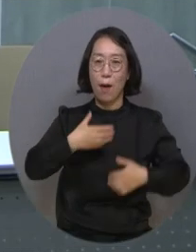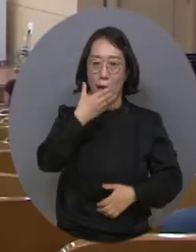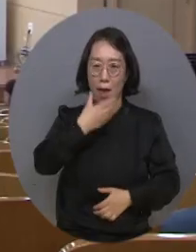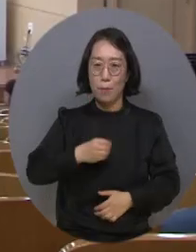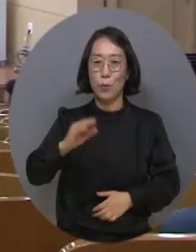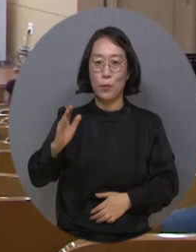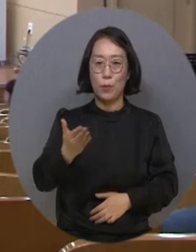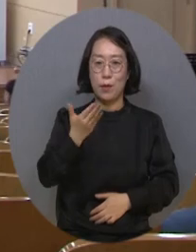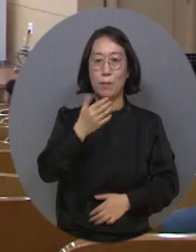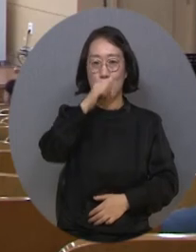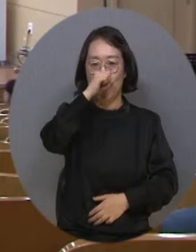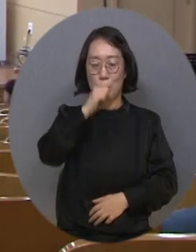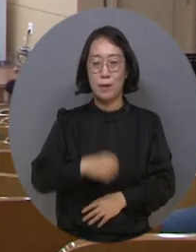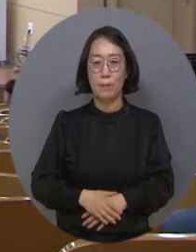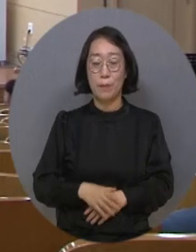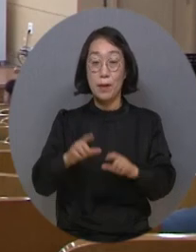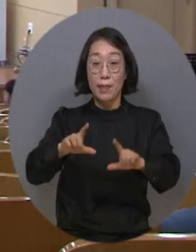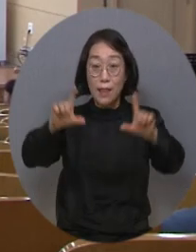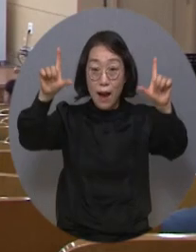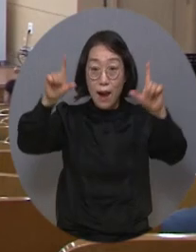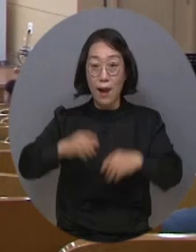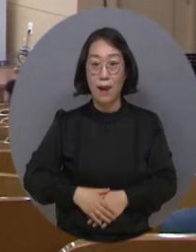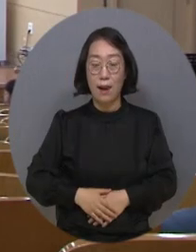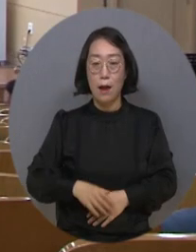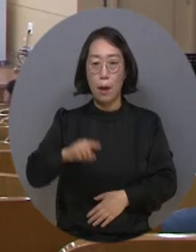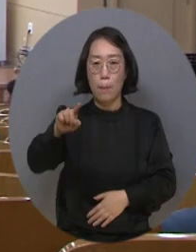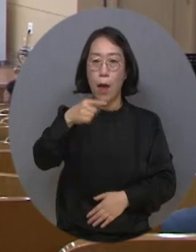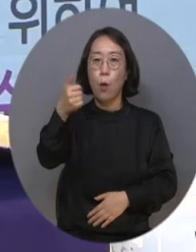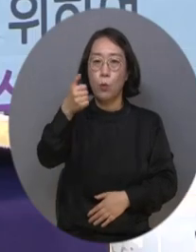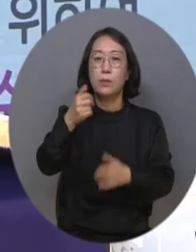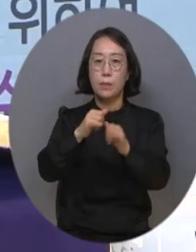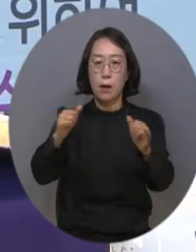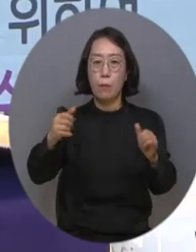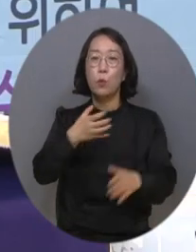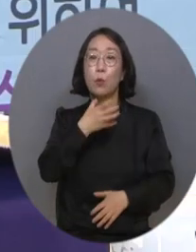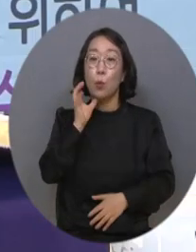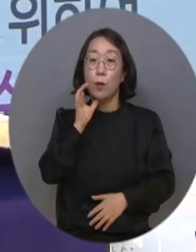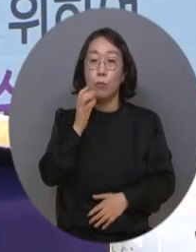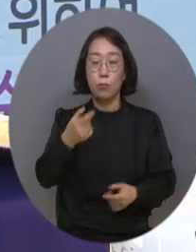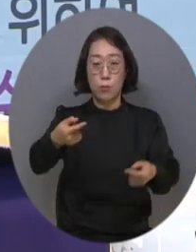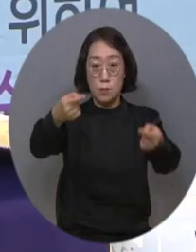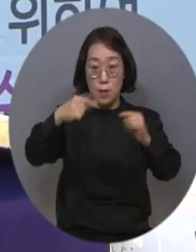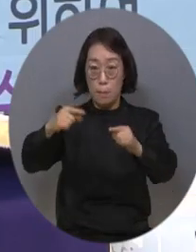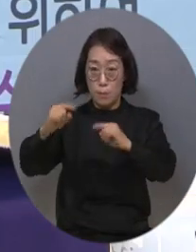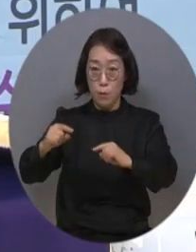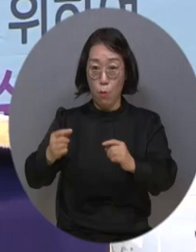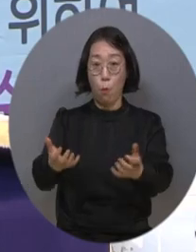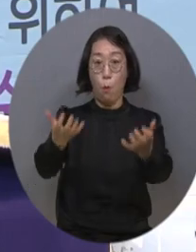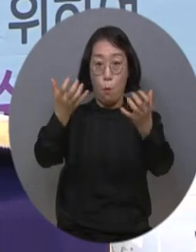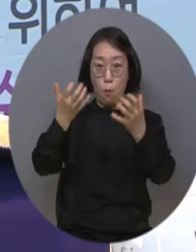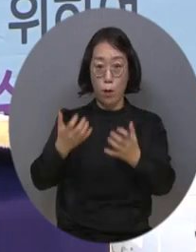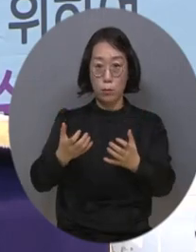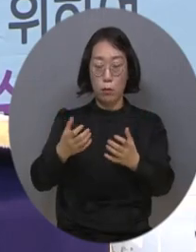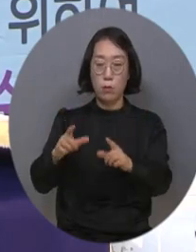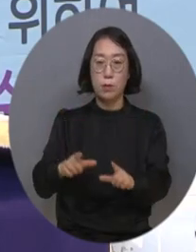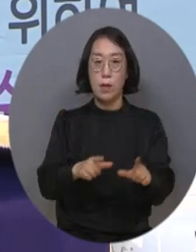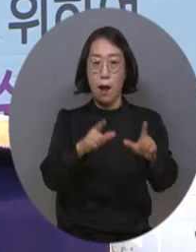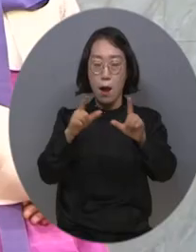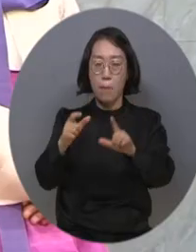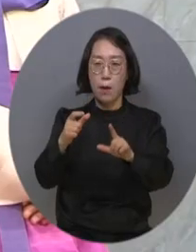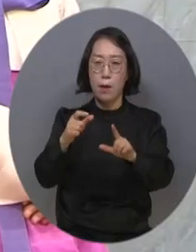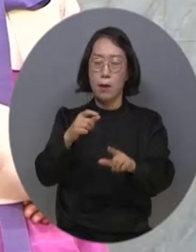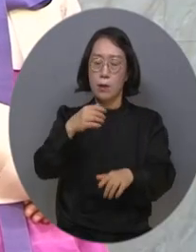좋겠습니다. 이날 행사에는 150여 명의 어르신들이 참석한 가운데 삶의 정수를 함께